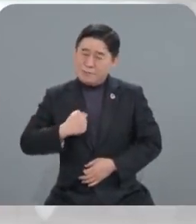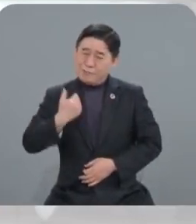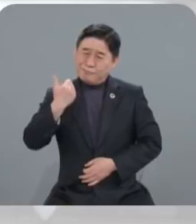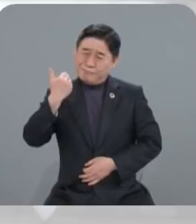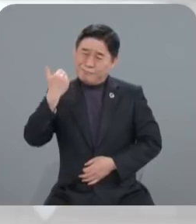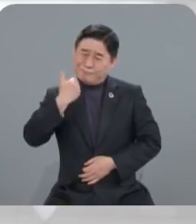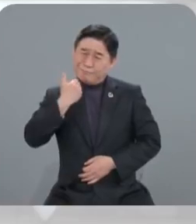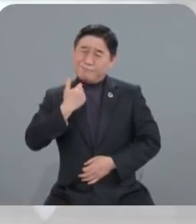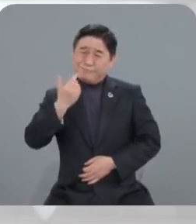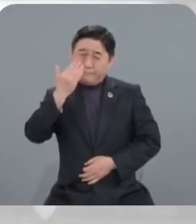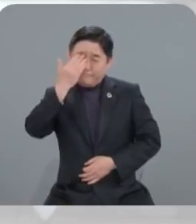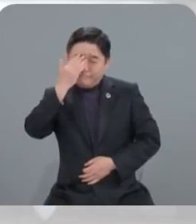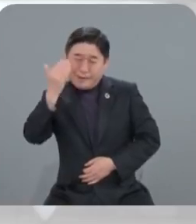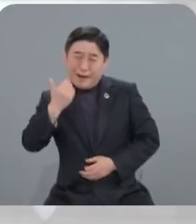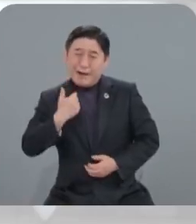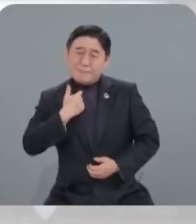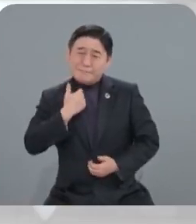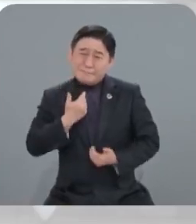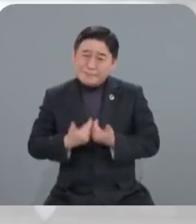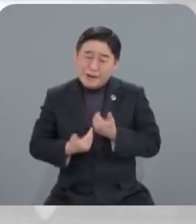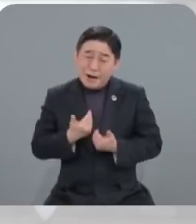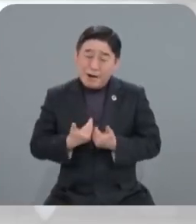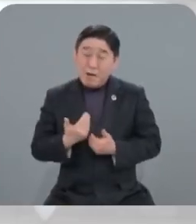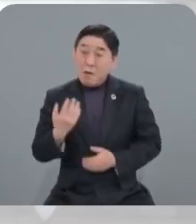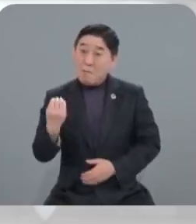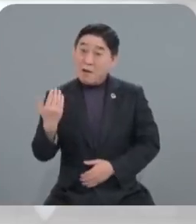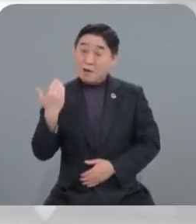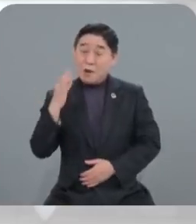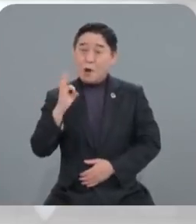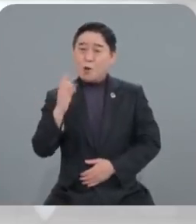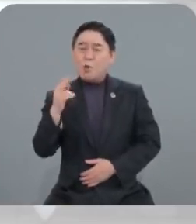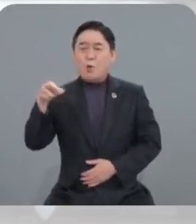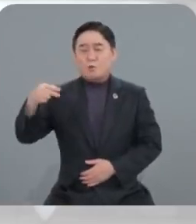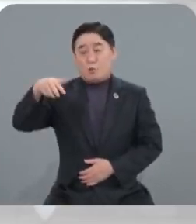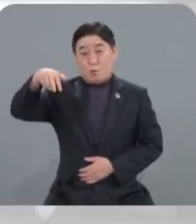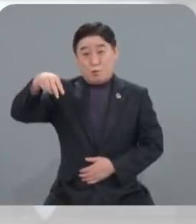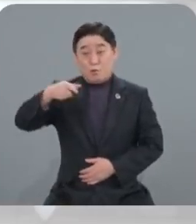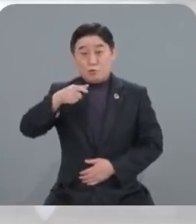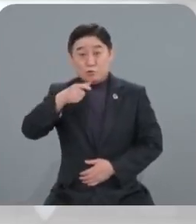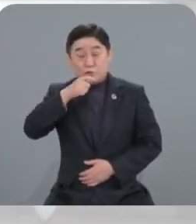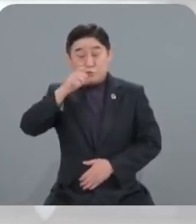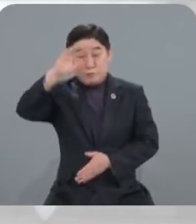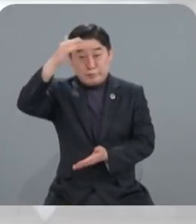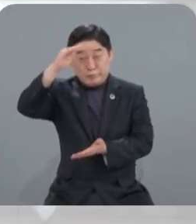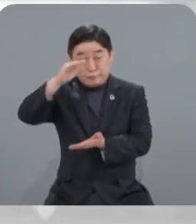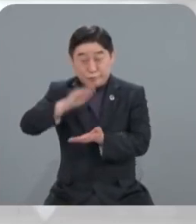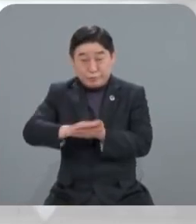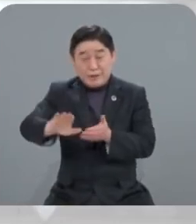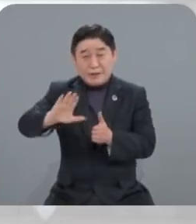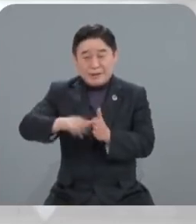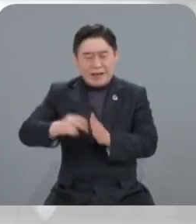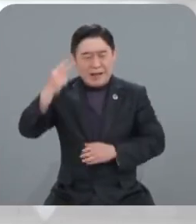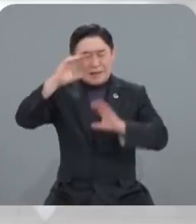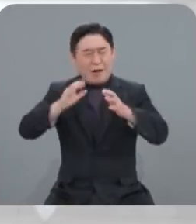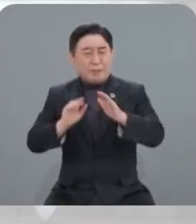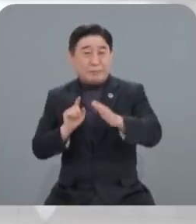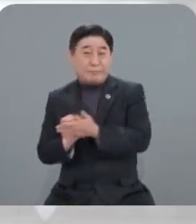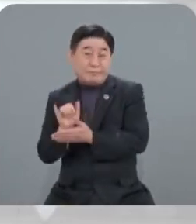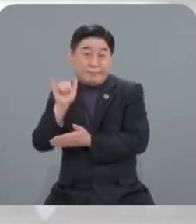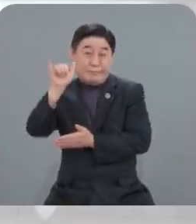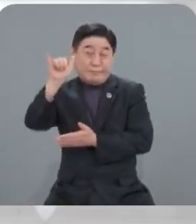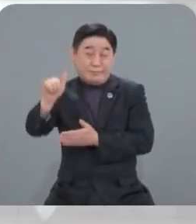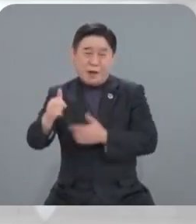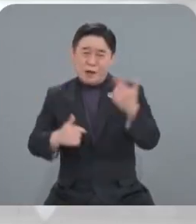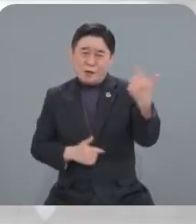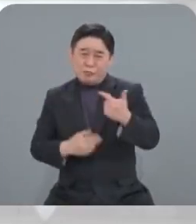계실겁니다 얼마전 요소수 풍기 사태가 보여줬을 때 사우디아라비아의 가서 요소수 6천 톤